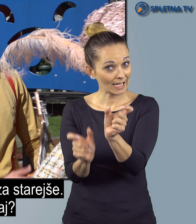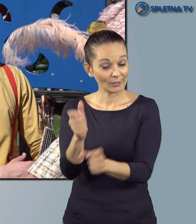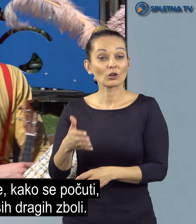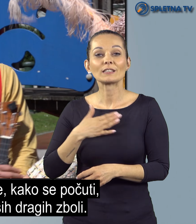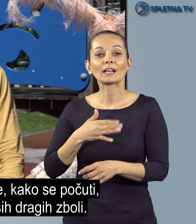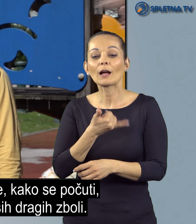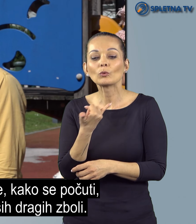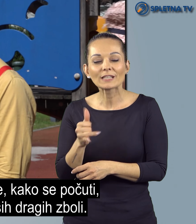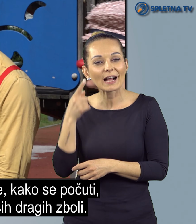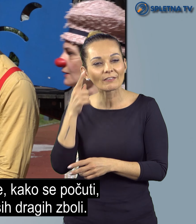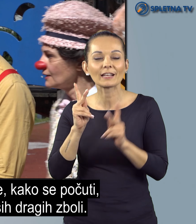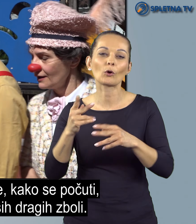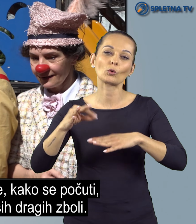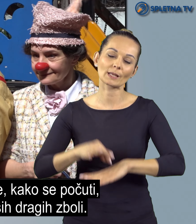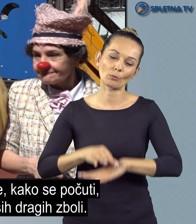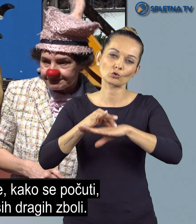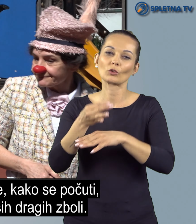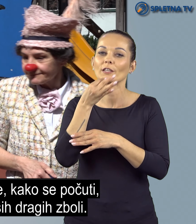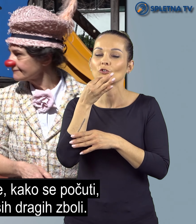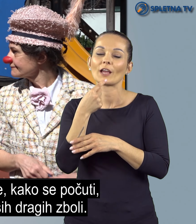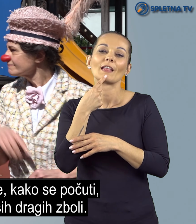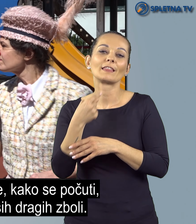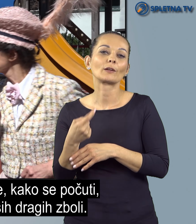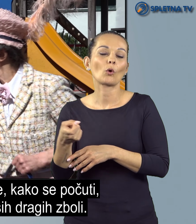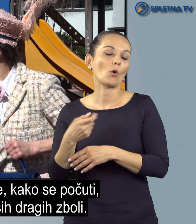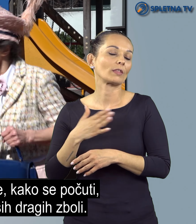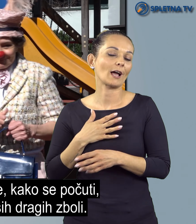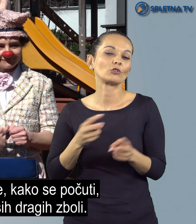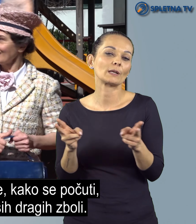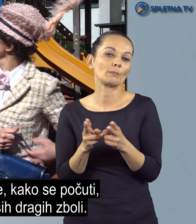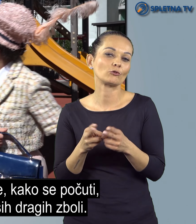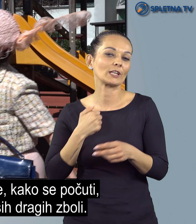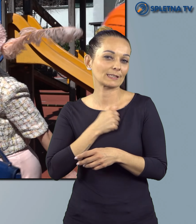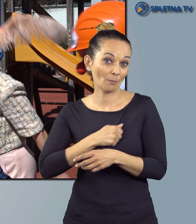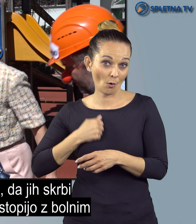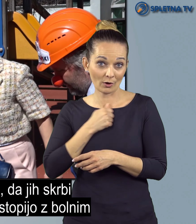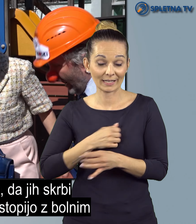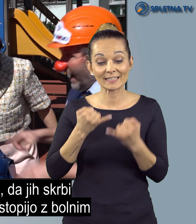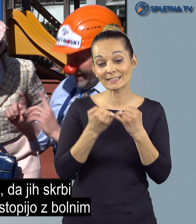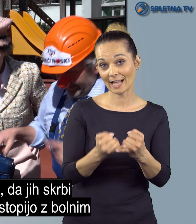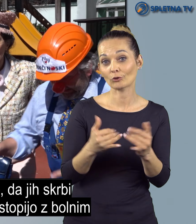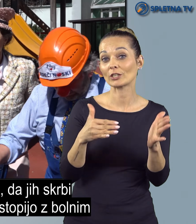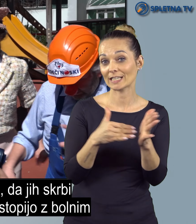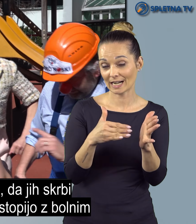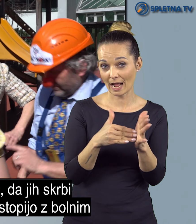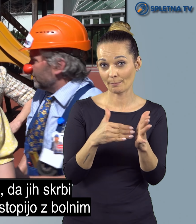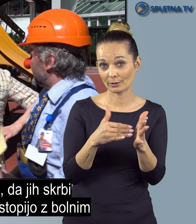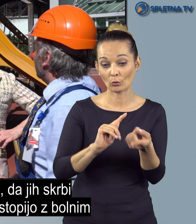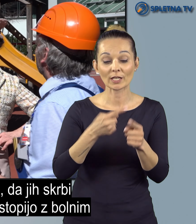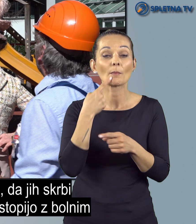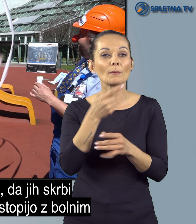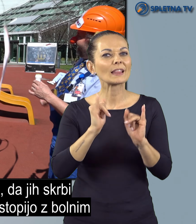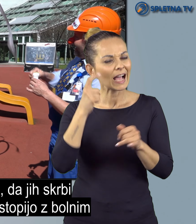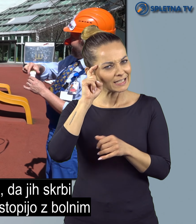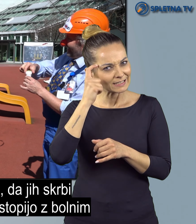Zakaj? Vsak od nas ve, kako se počuti, če nekdo od naših dragih zboli. Starši pravijo, da